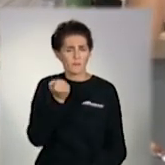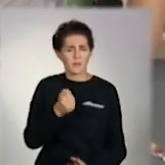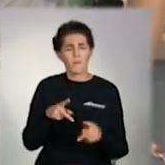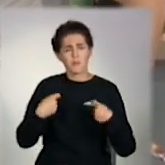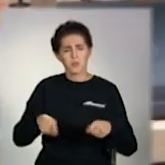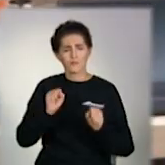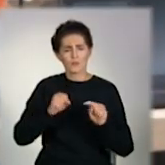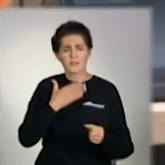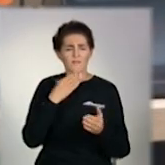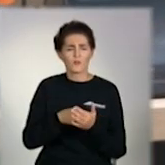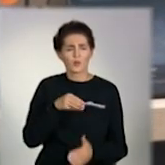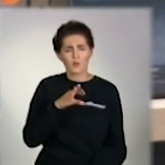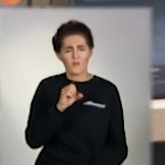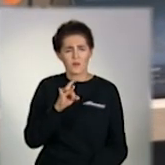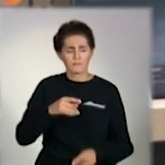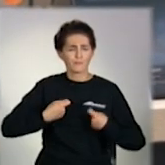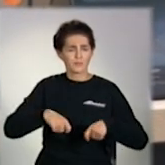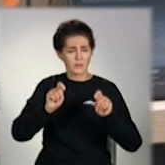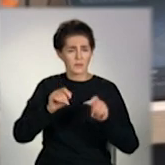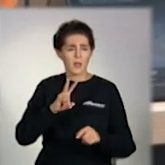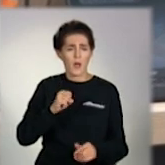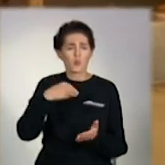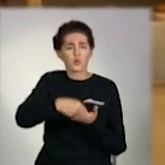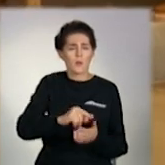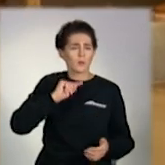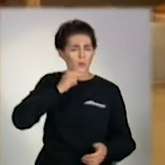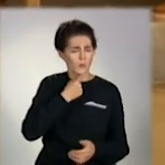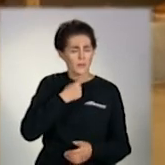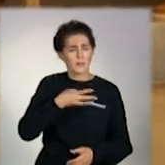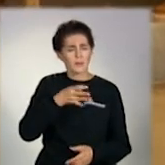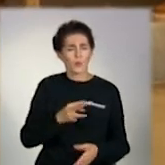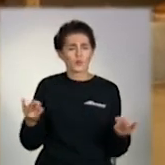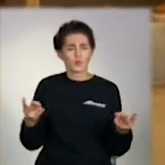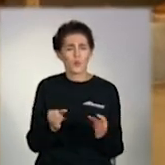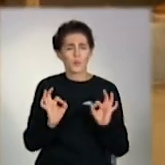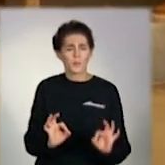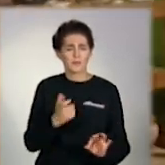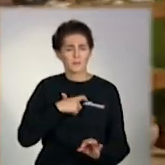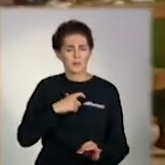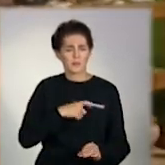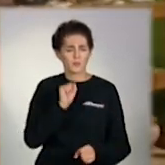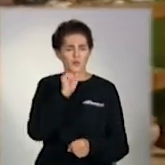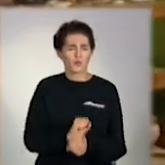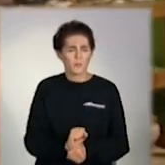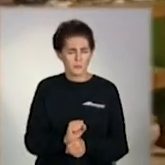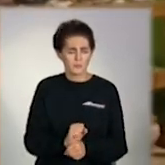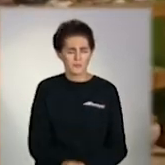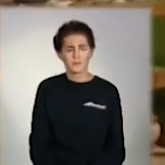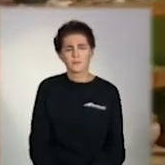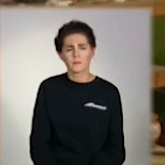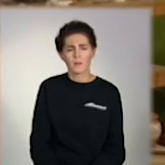змогу реалізувати свій товар, а покупець непогано зекономити. Щоправда, треба вміти вчасно зупинитися. Є поняття